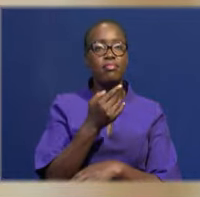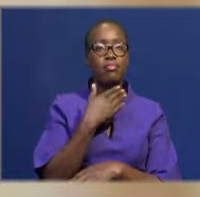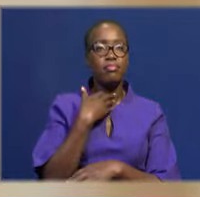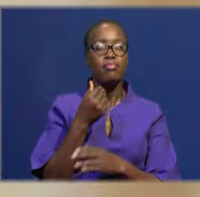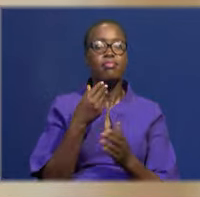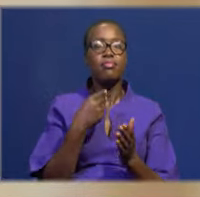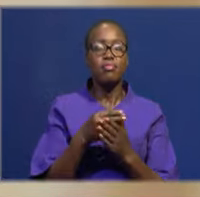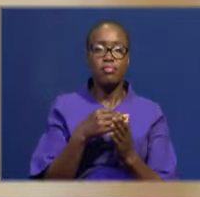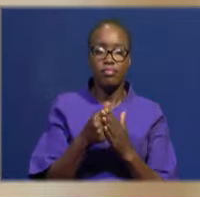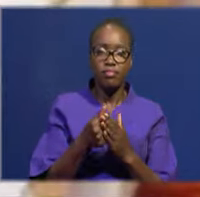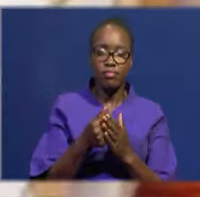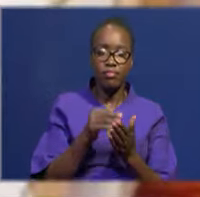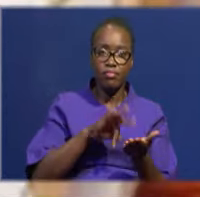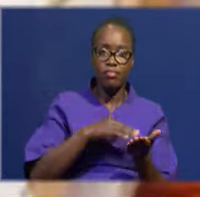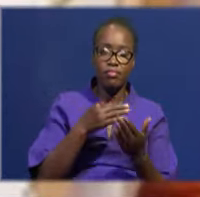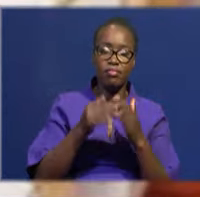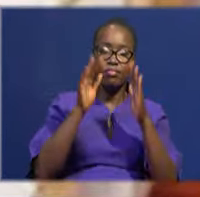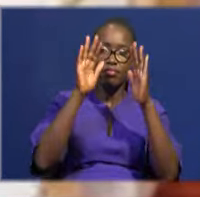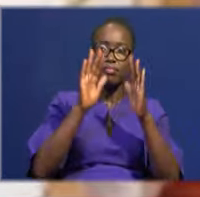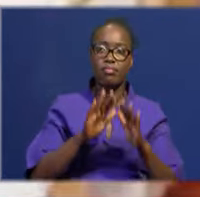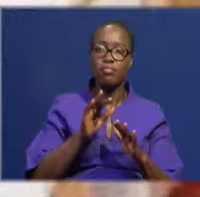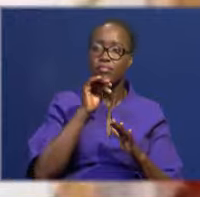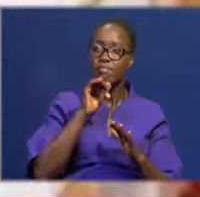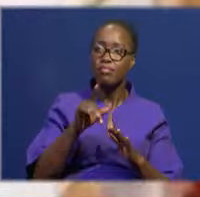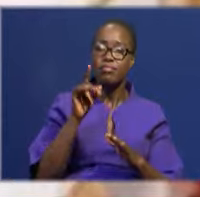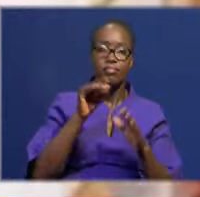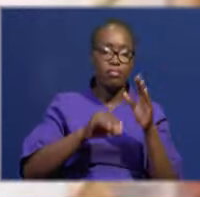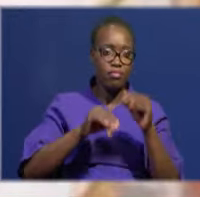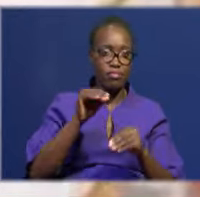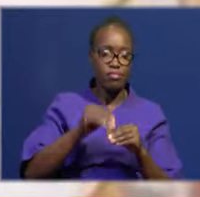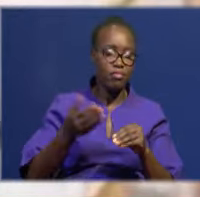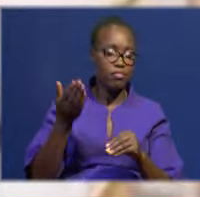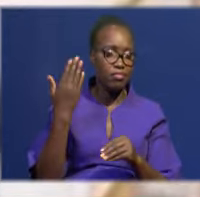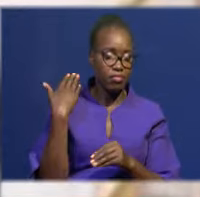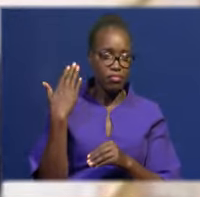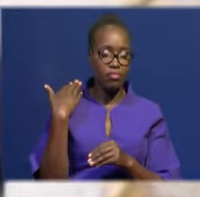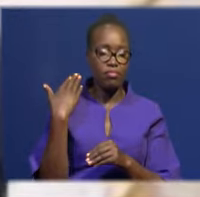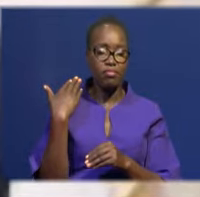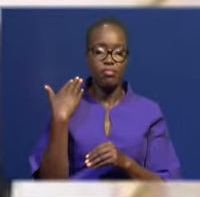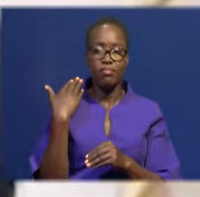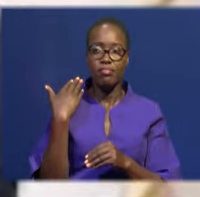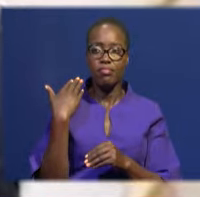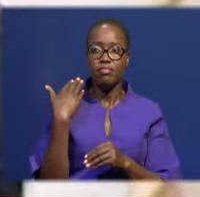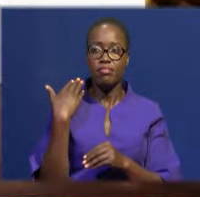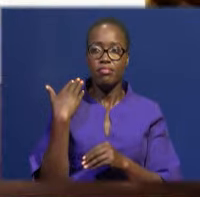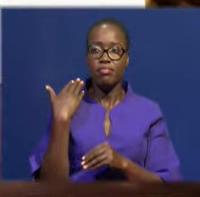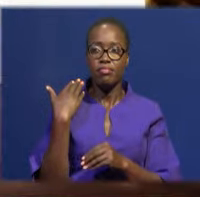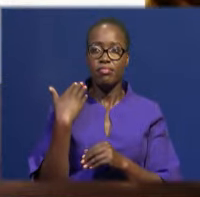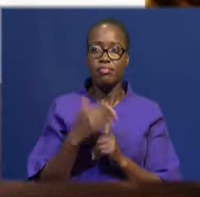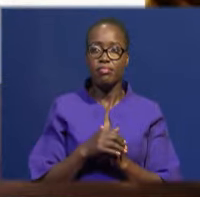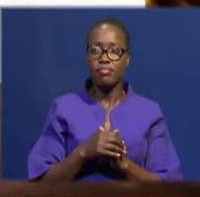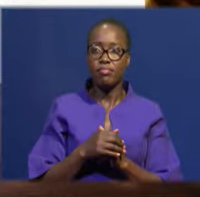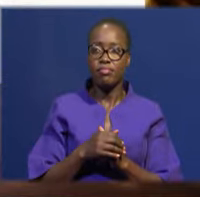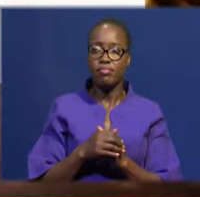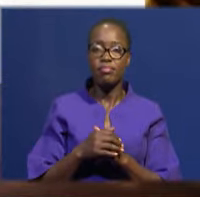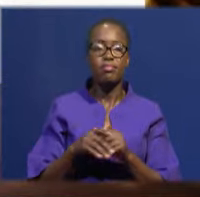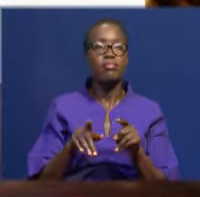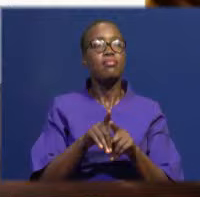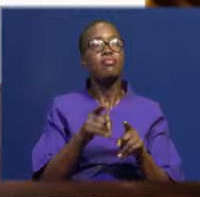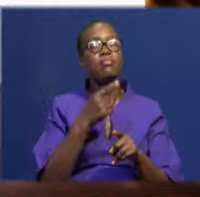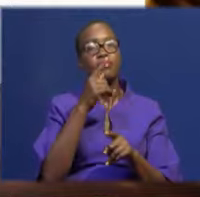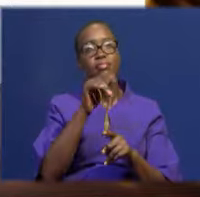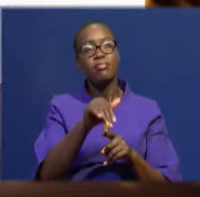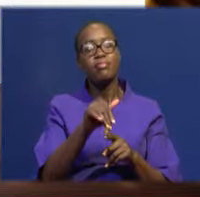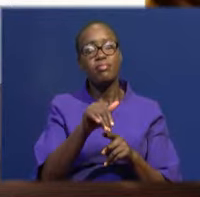pesa za kufadhili kampeni yake katika uchaguzi mkuu wa mwaka 2022. Kadhalika amedai